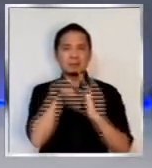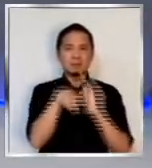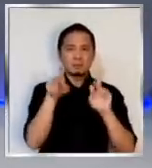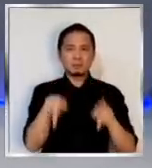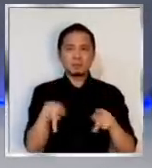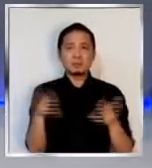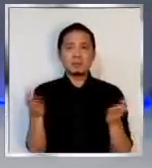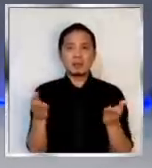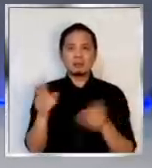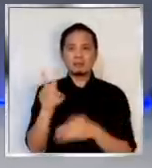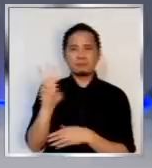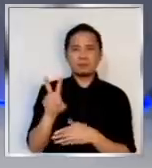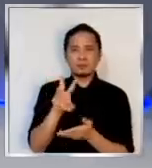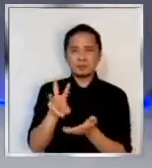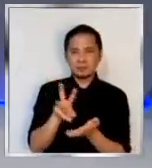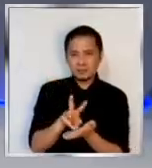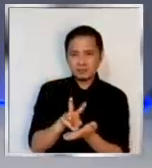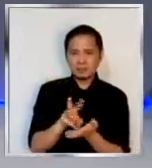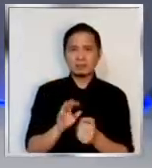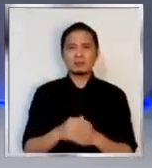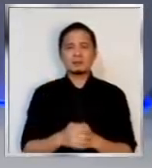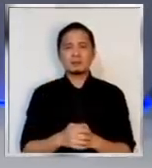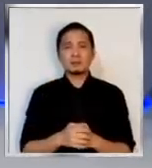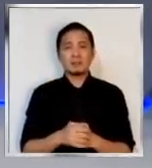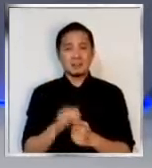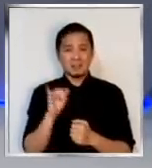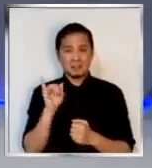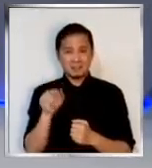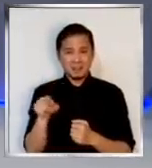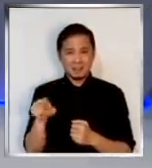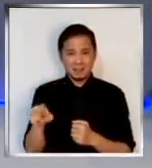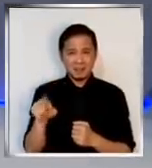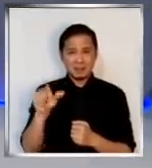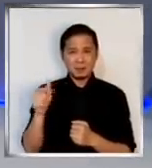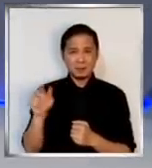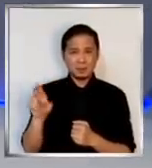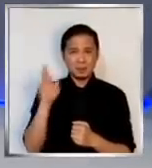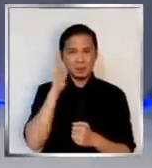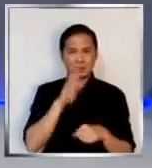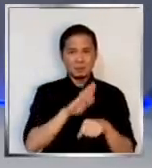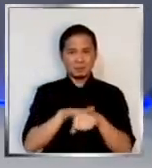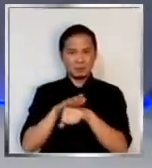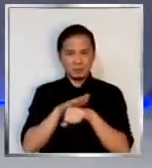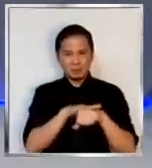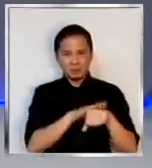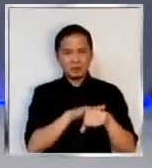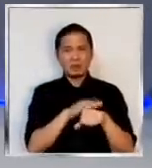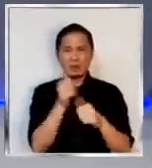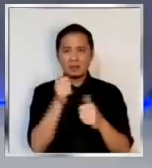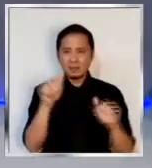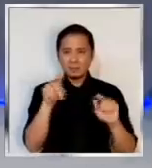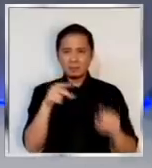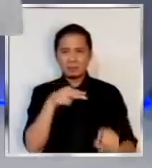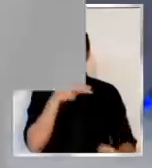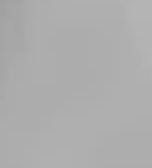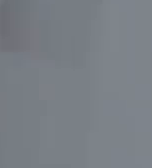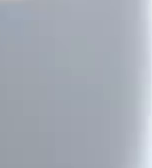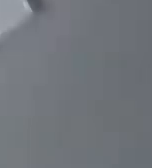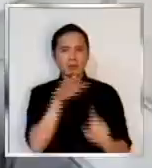po ng pabuya ang lungsod ng Valenzuela para sa ikahuhuli ng mga suspect. At yan po ang tinutukan ni Chino